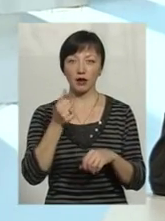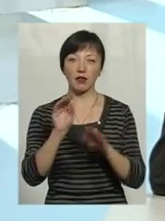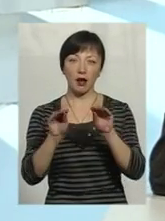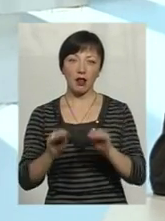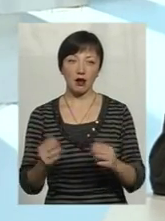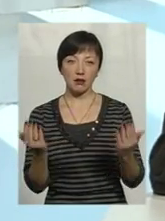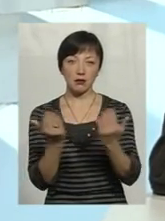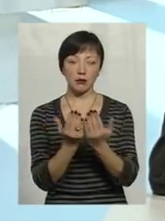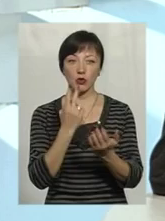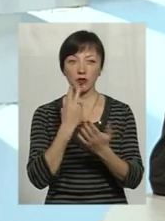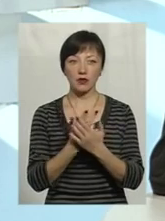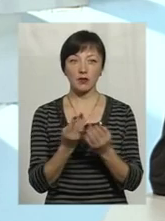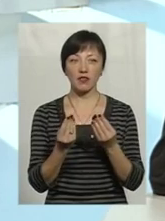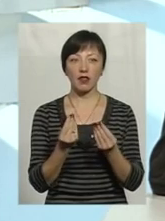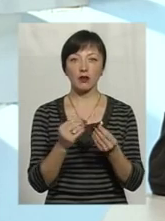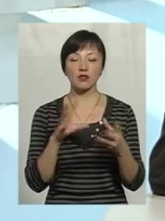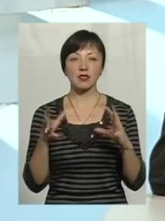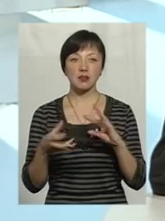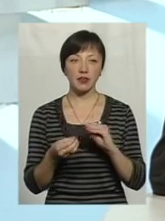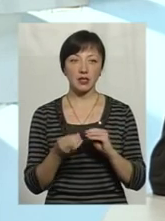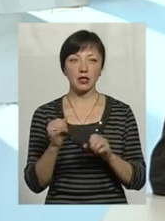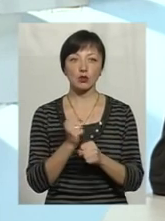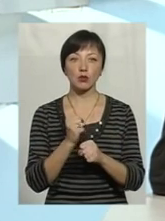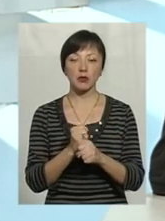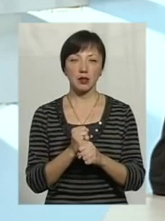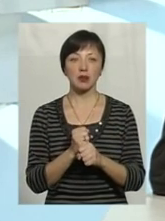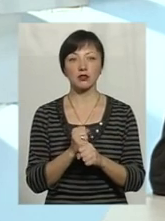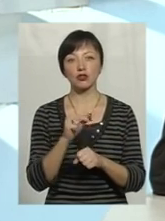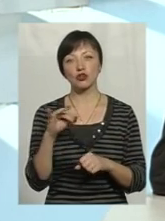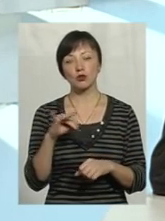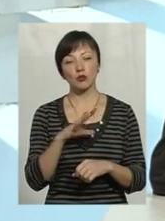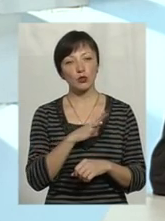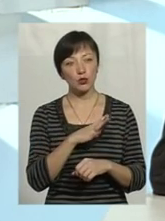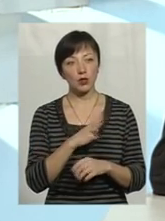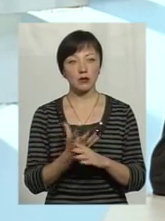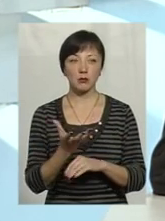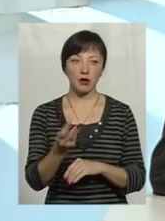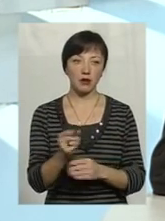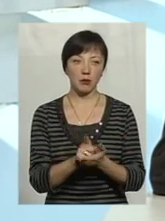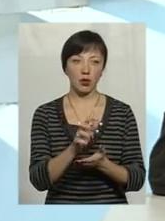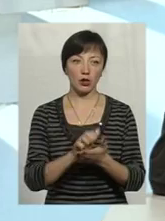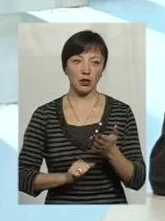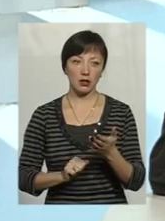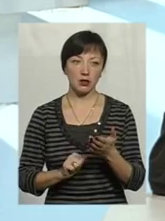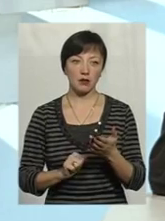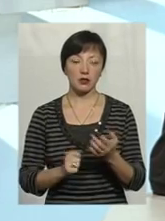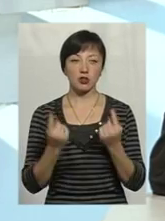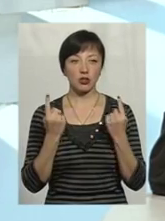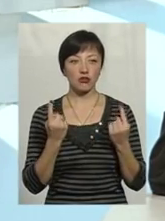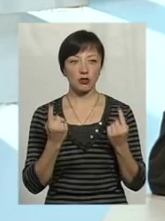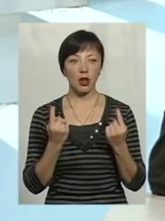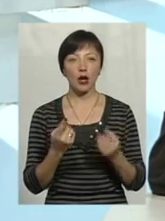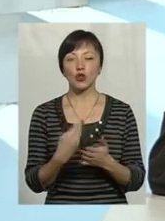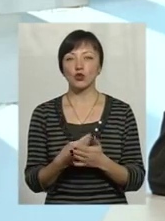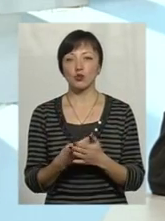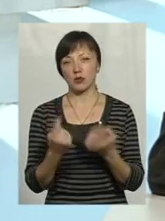декларації, подивитися фінансові звіти і зробити висновки, чи була сплата податків значна, тому що